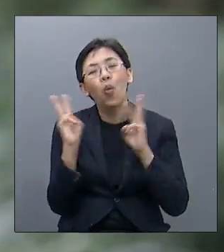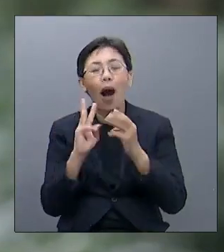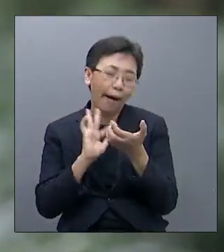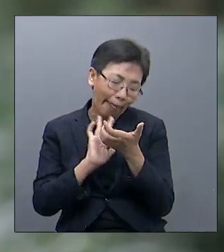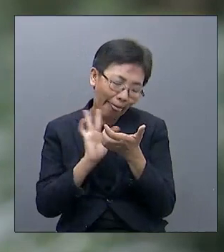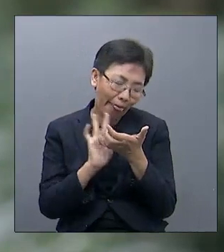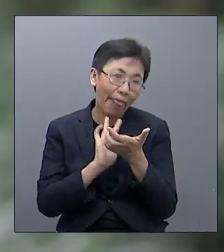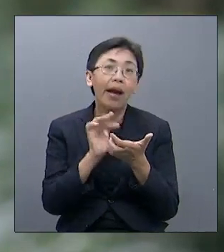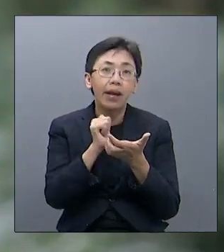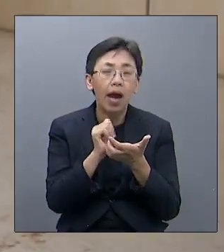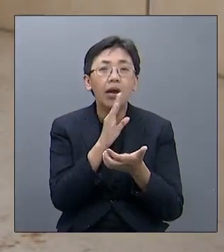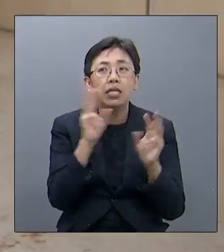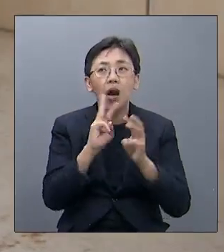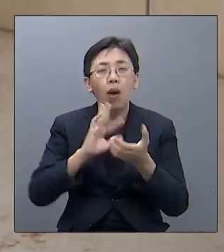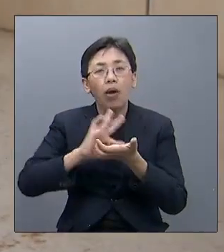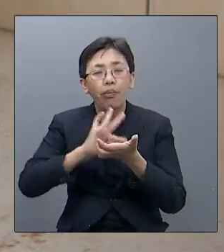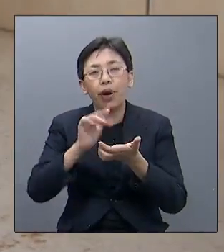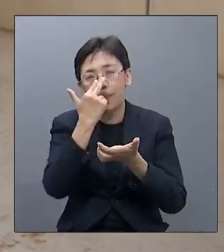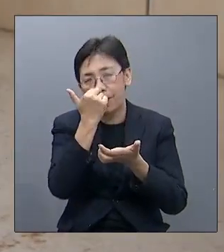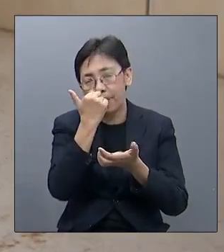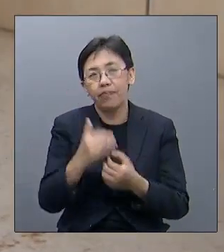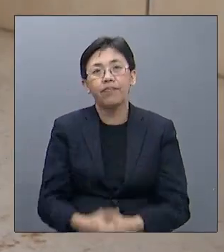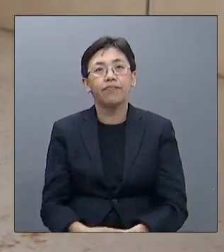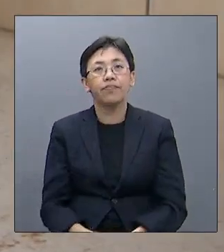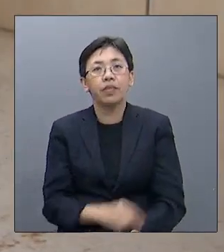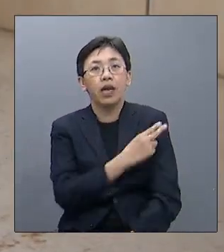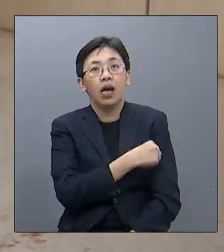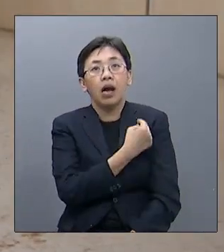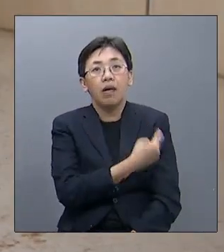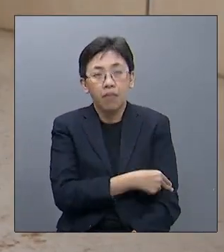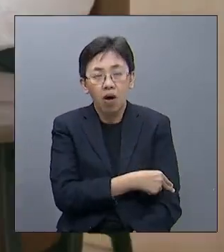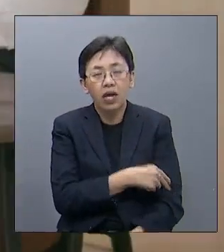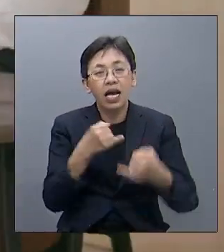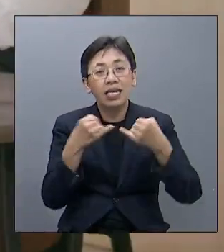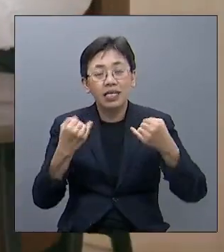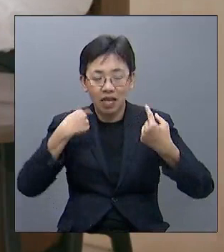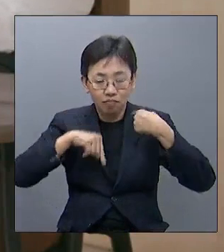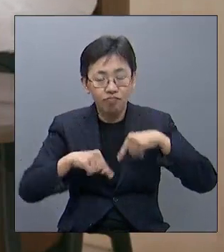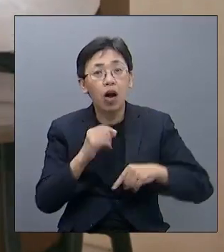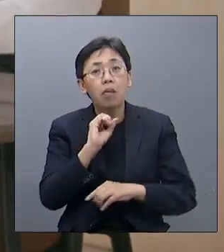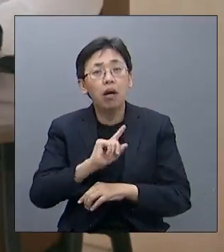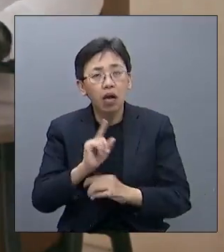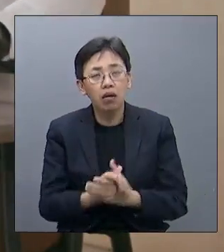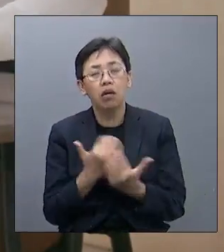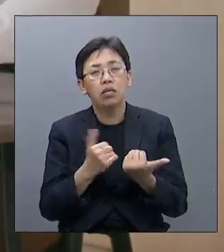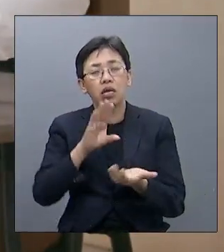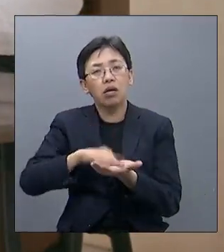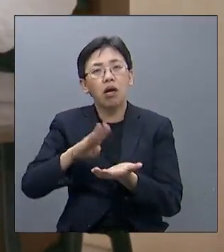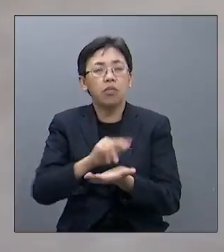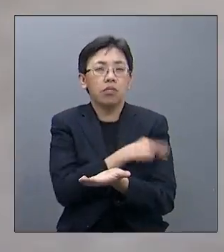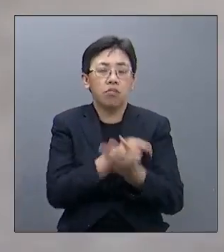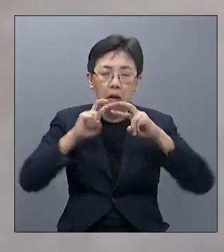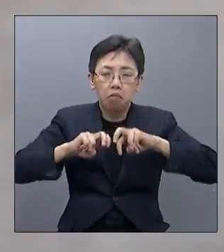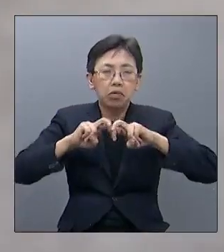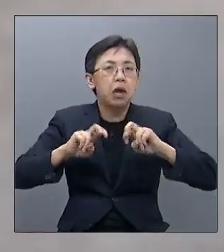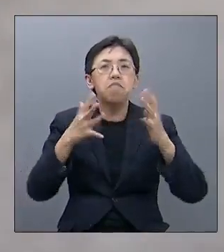ช่วงเวลาที่ช่วงว่างครับ แพทย์ด้านประสาทวิทยาระบุว่ายังไม่มีข้อมูลทางการแพทย์ออกมายื